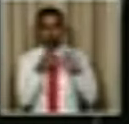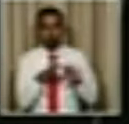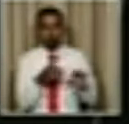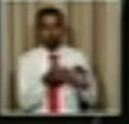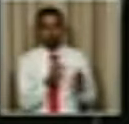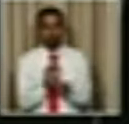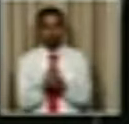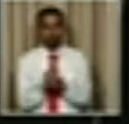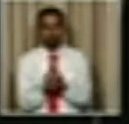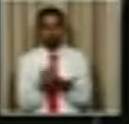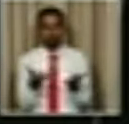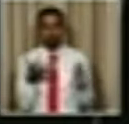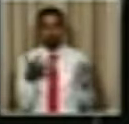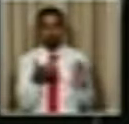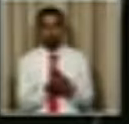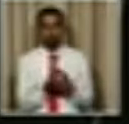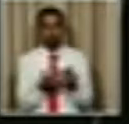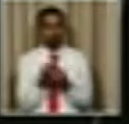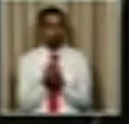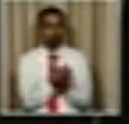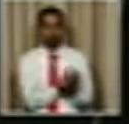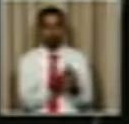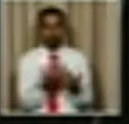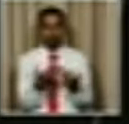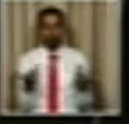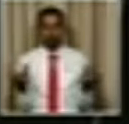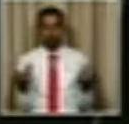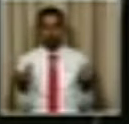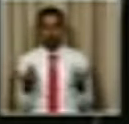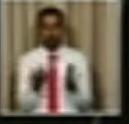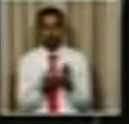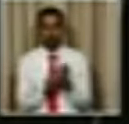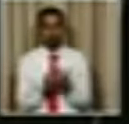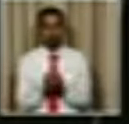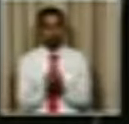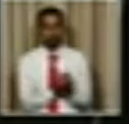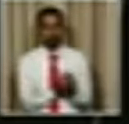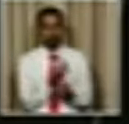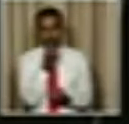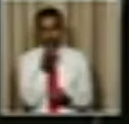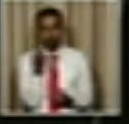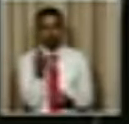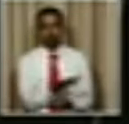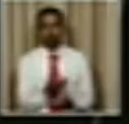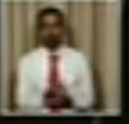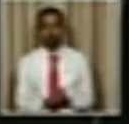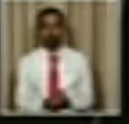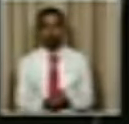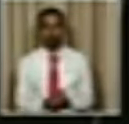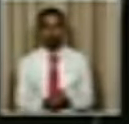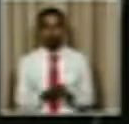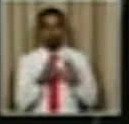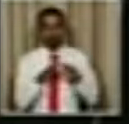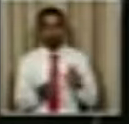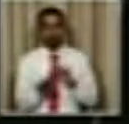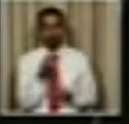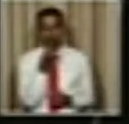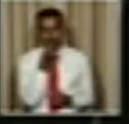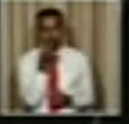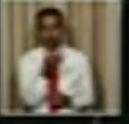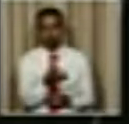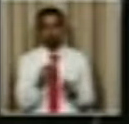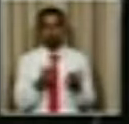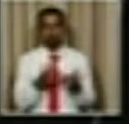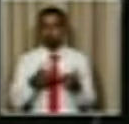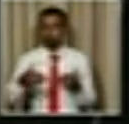දියන්නෙත් නැහැ. වැරදිකාරයා විහිරේ දියන්නෙත් නැහැ. රක්ෂිත බන්ධනාගාරය කිව්වත් කන දෙන්න ඕනේ. බන්ධනාගාරය. හිරේ ඇරියත් කන දෙන්න ඕනේ. ජීවිතාන්ත